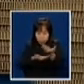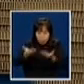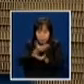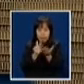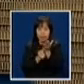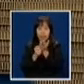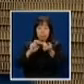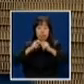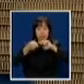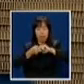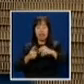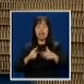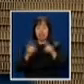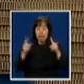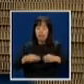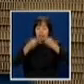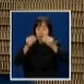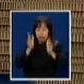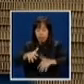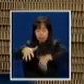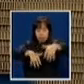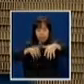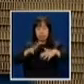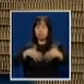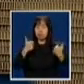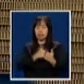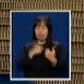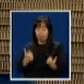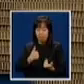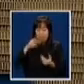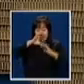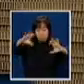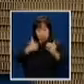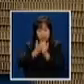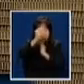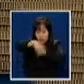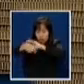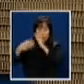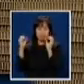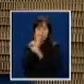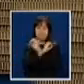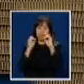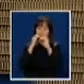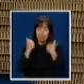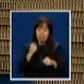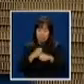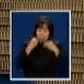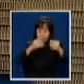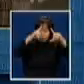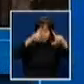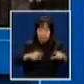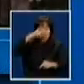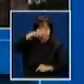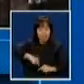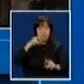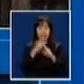ต่ว่าท่านสบายใจและมั่นใจได้ครับว่ารัฐบาลนี้ไม่ได้มีผลประโยชน์ทับซ้อนอะไรในการที่จะไปทำให้ประเทศไทยนั้นเสียประโยชน์หรือว่า